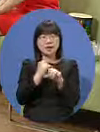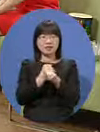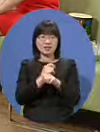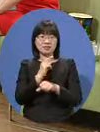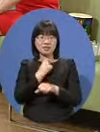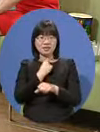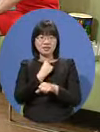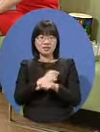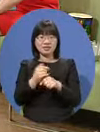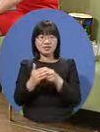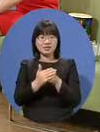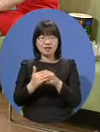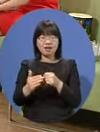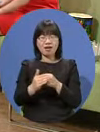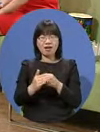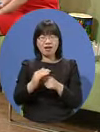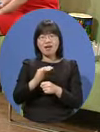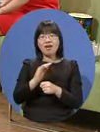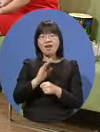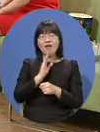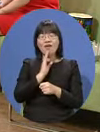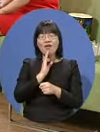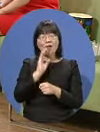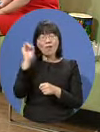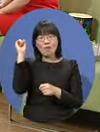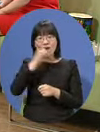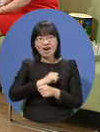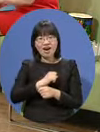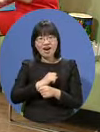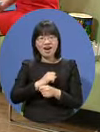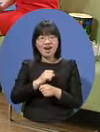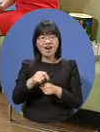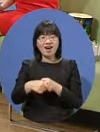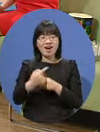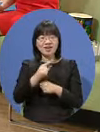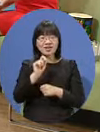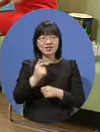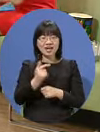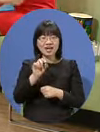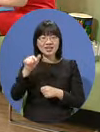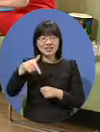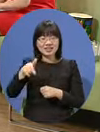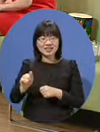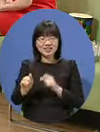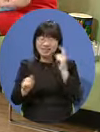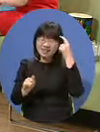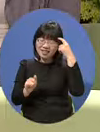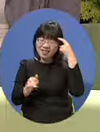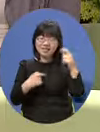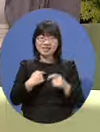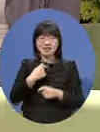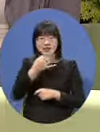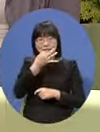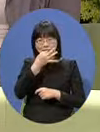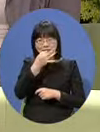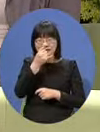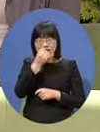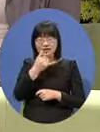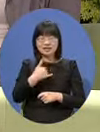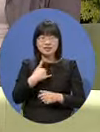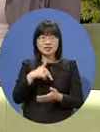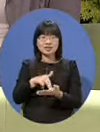그래서 이게 웬일인가. 1학년이 관악기를 네. 그래서 제가 이제 무리하게 좀 욕심을 냈죠. 근데